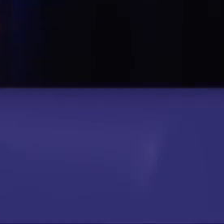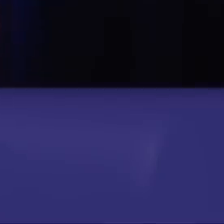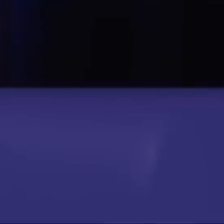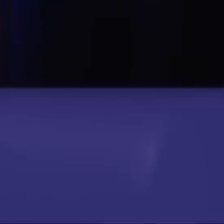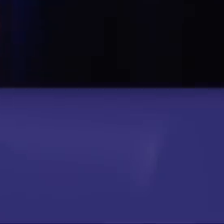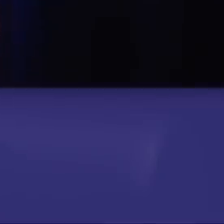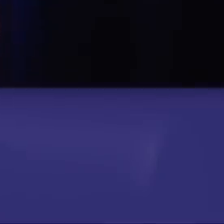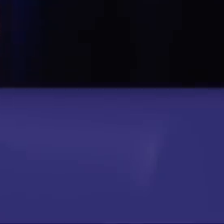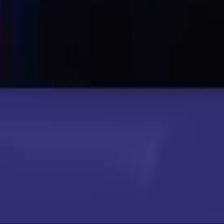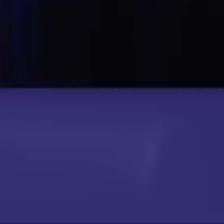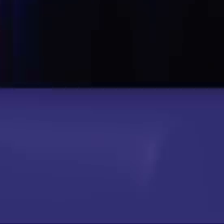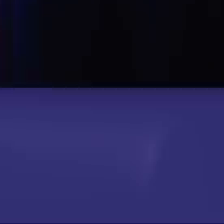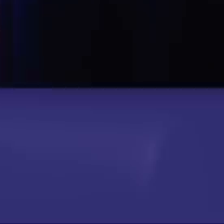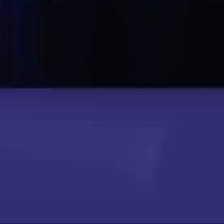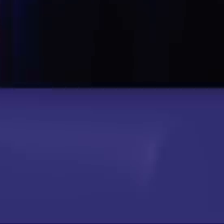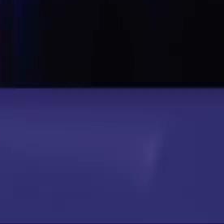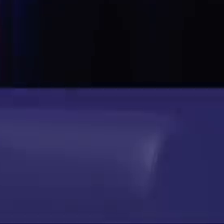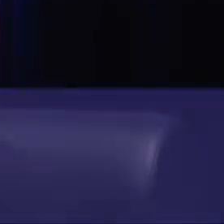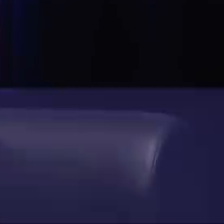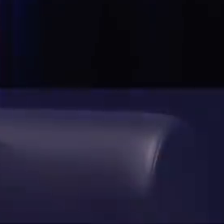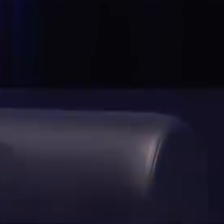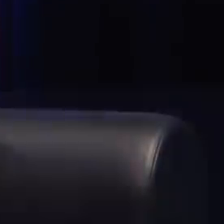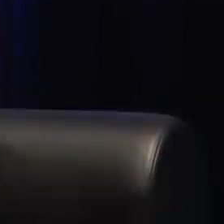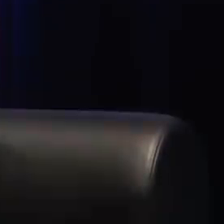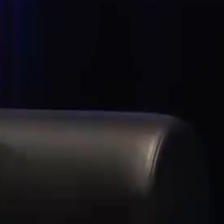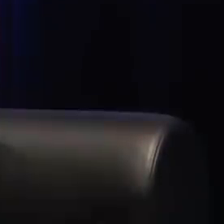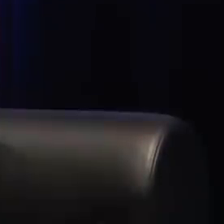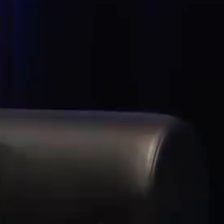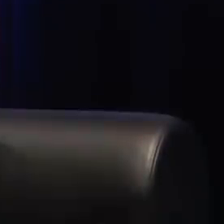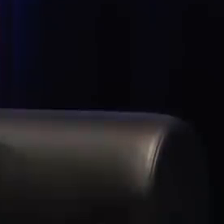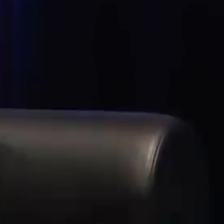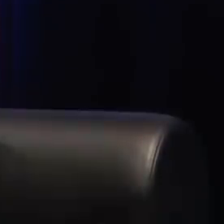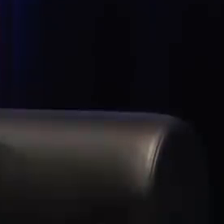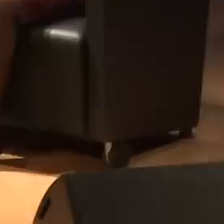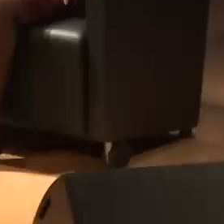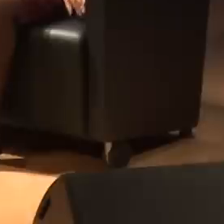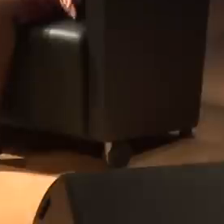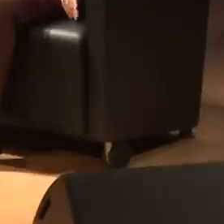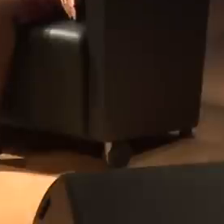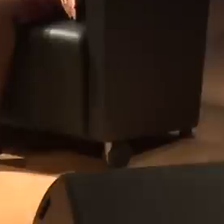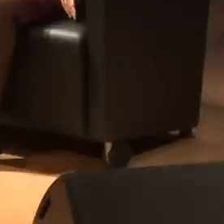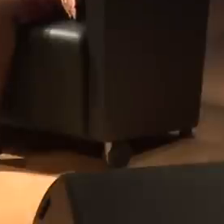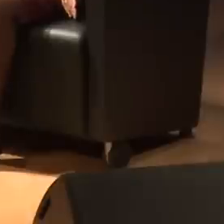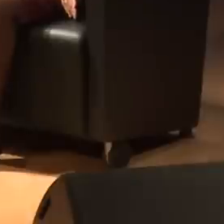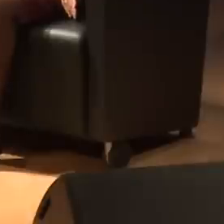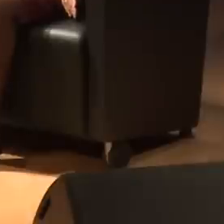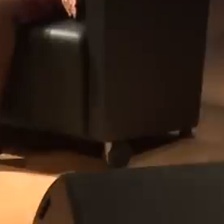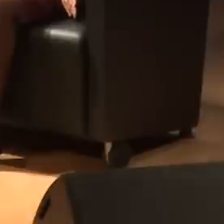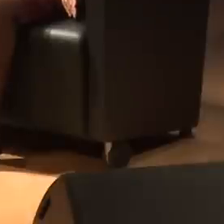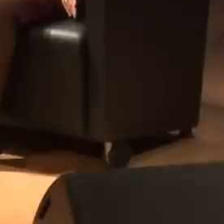aussi ma bulle d'oxygène. Alors Sandra, excusez du peu, est championne du monde de